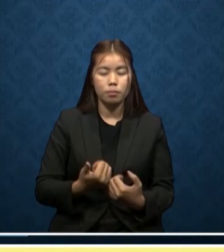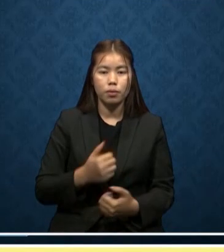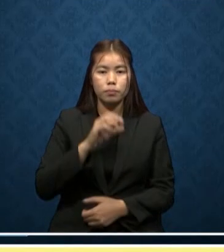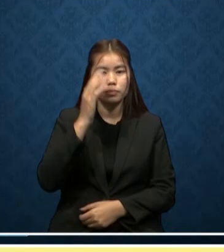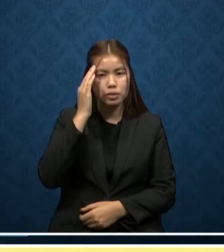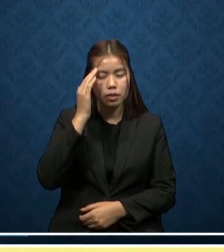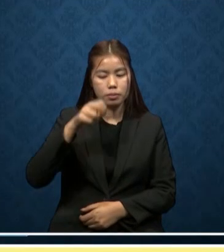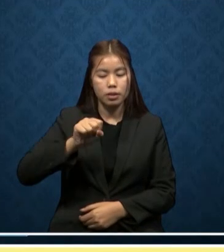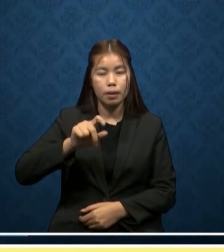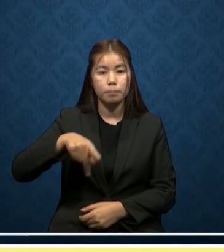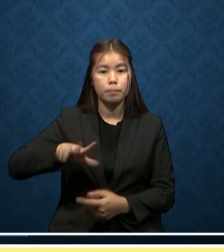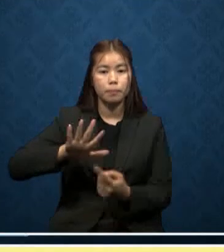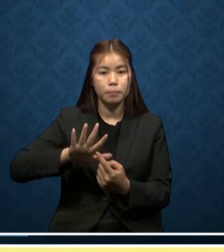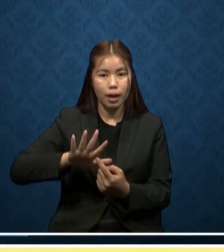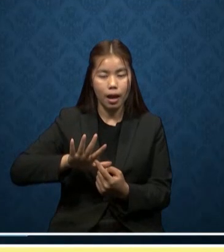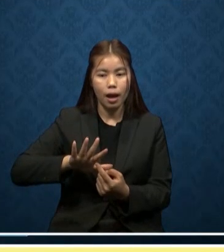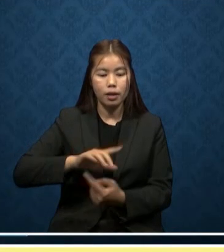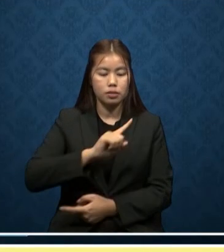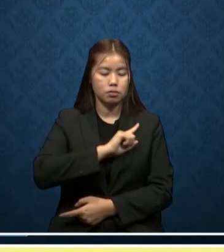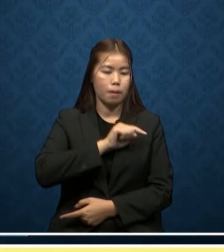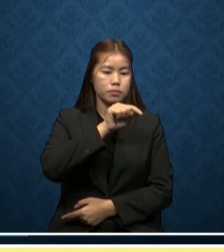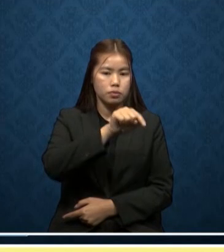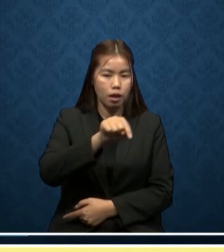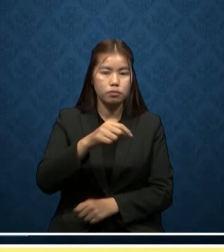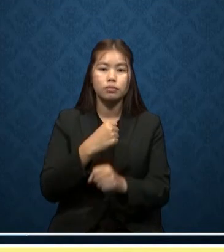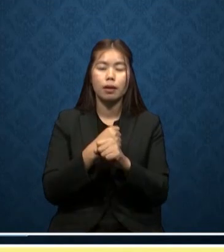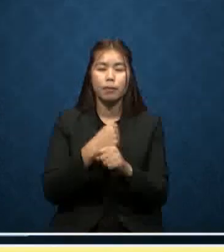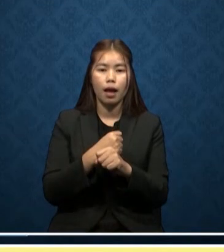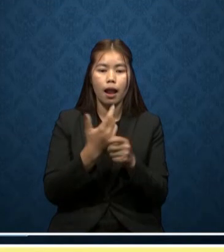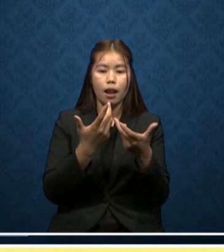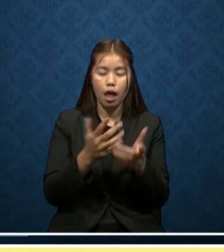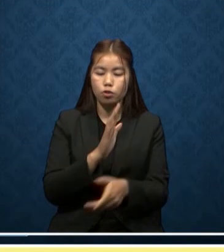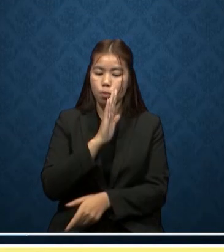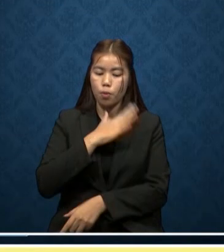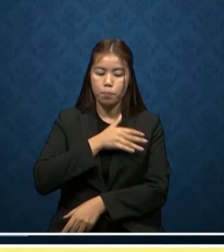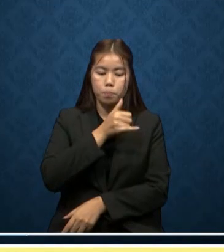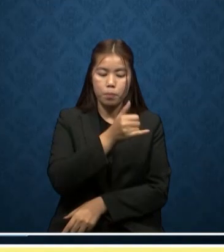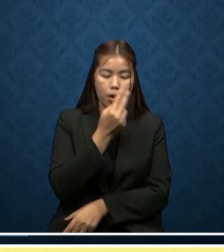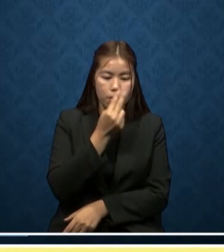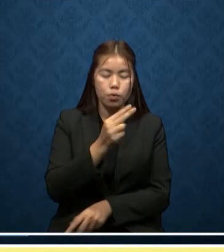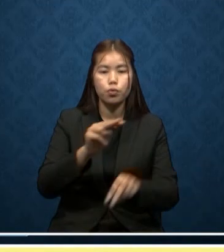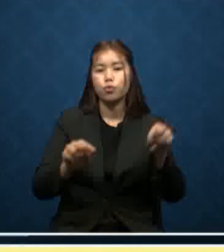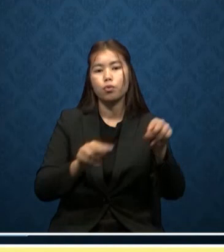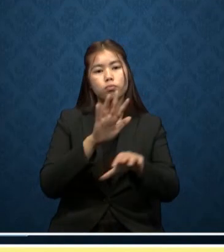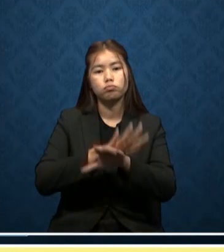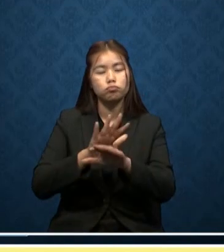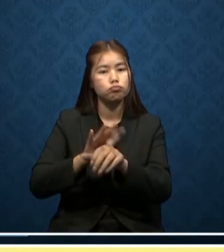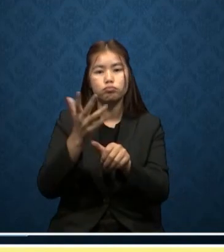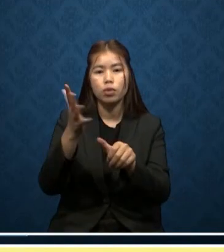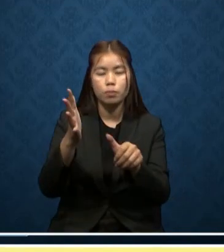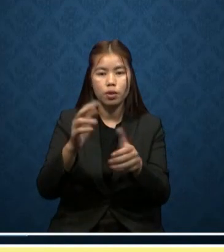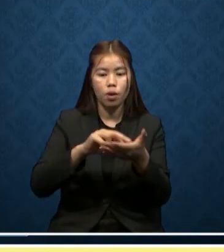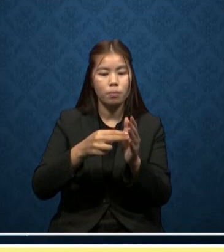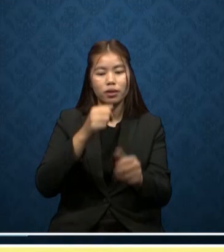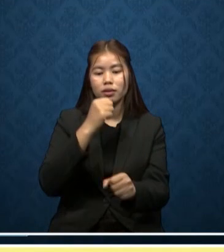แล้วมอบกรอบแล้วนะครับถ้าไม่ลงไปกำกับเนี่ยหน่วยไม่ทำเพราะอะไรเพราะ